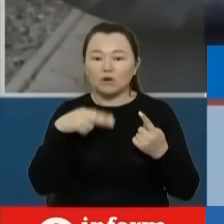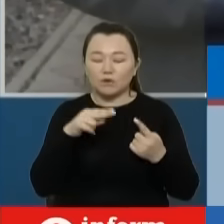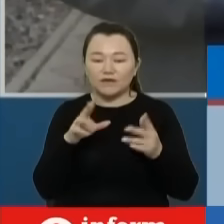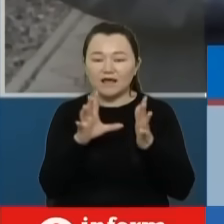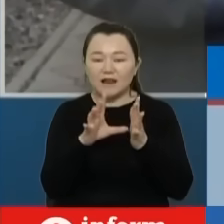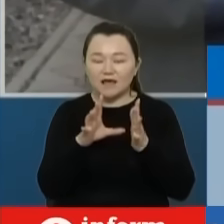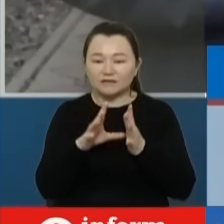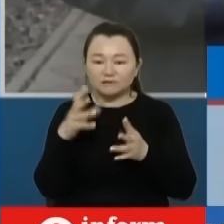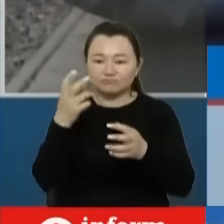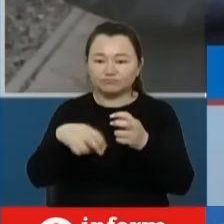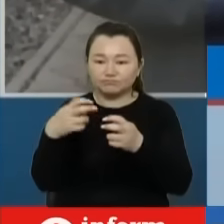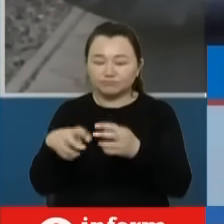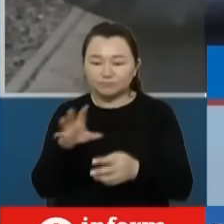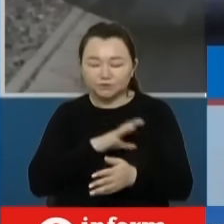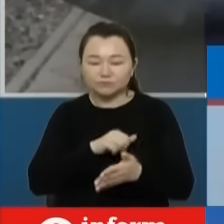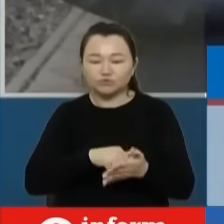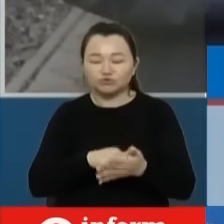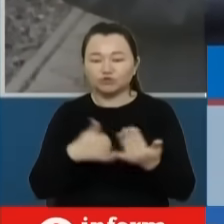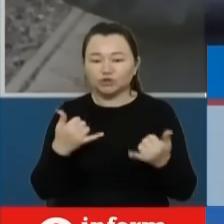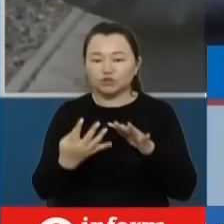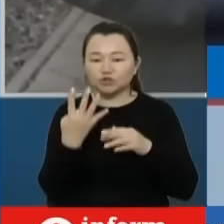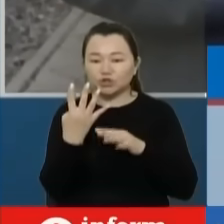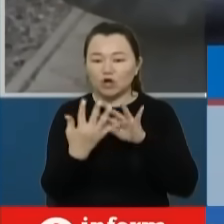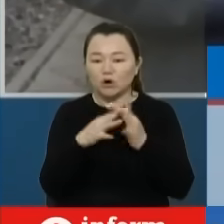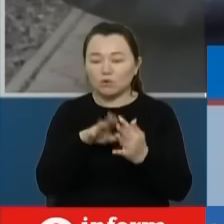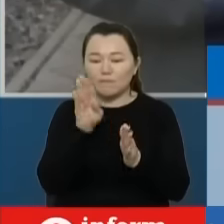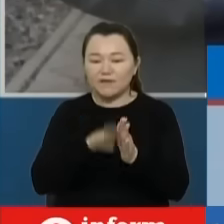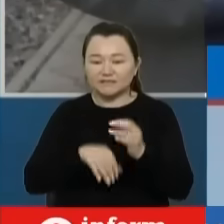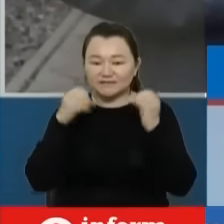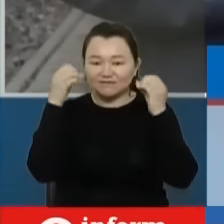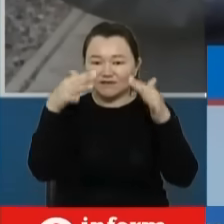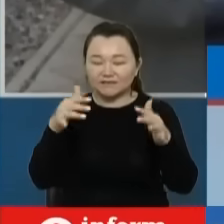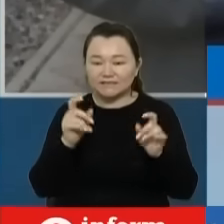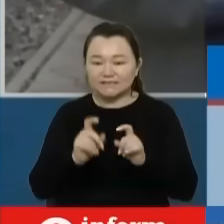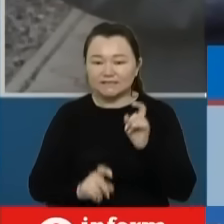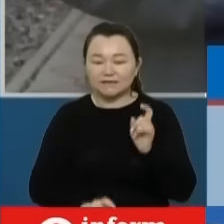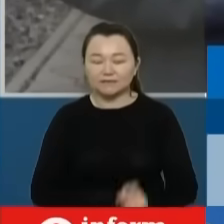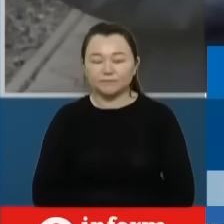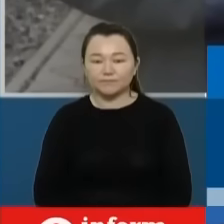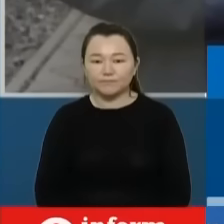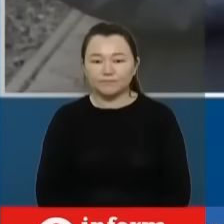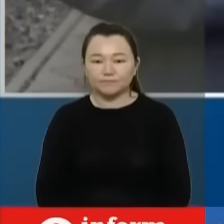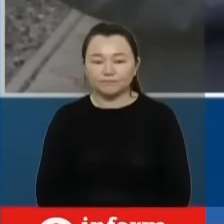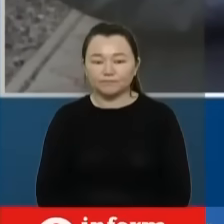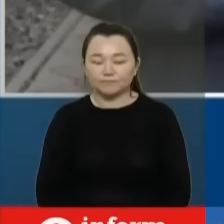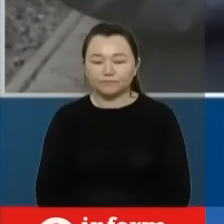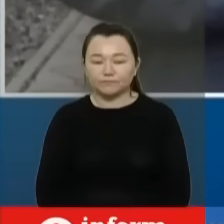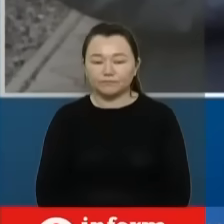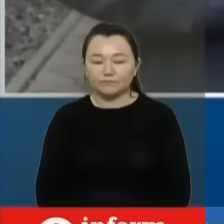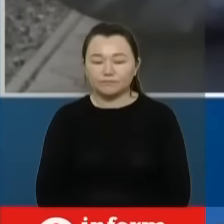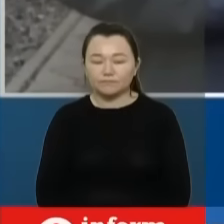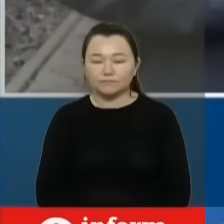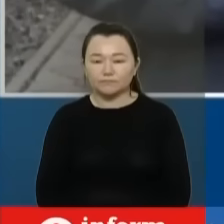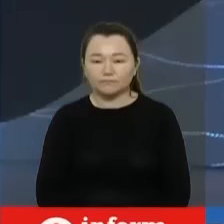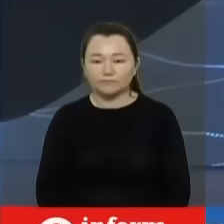бағаналарын зақымдаған болатын. Соның салдарынан қазір 4 ауыл жарықсыз отыр. Руслан Жасұланұлы, Асар Ербұлан, Информ бюро, солтүстік Қазақстан облысы.